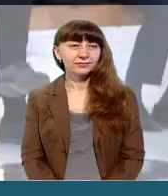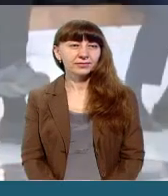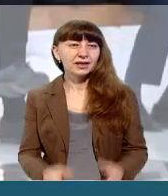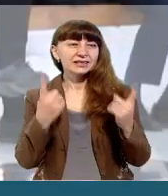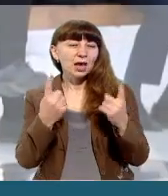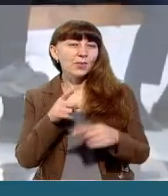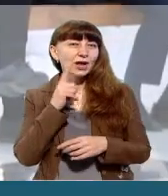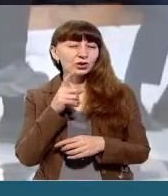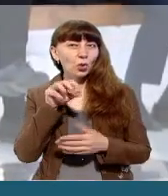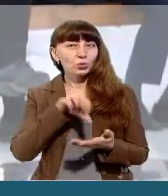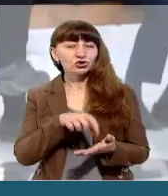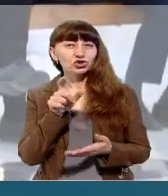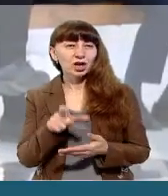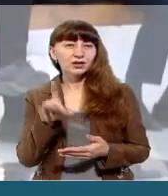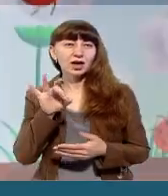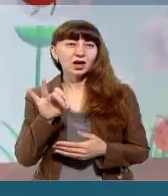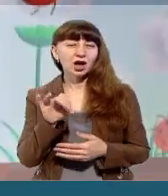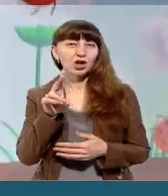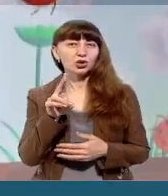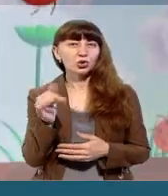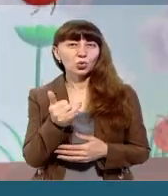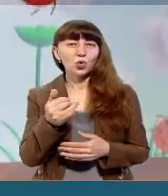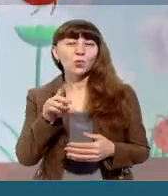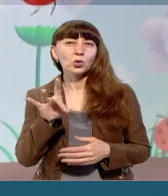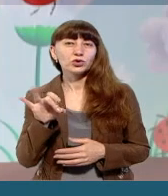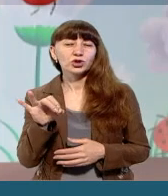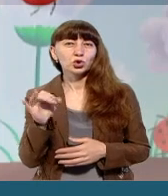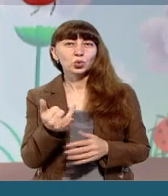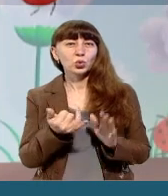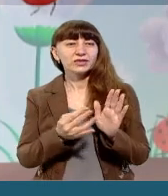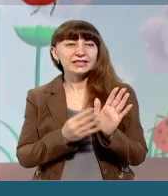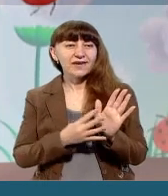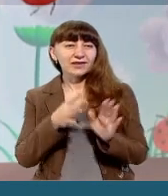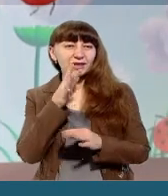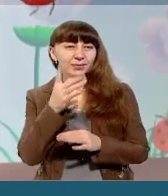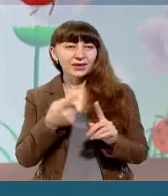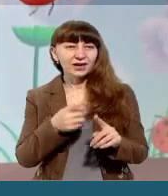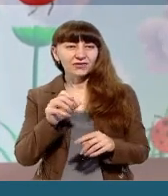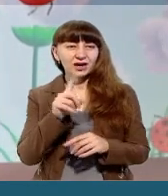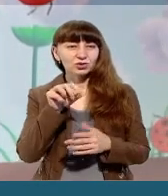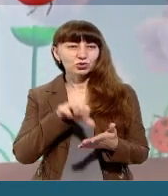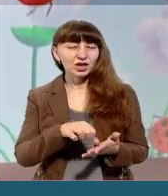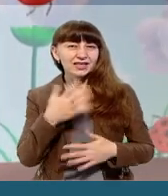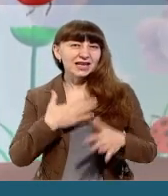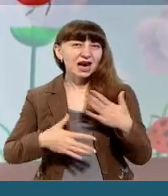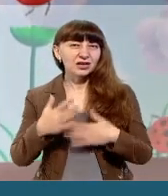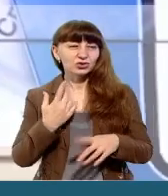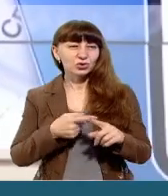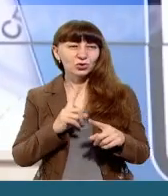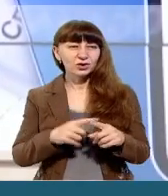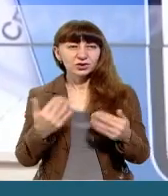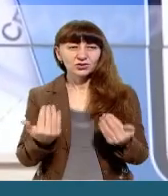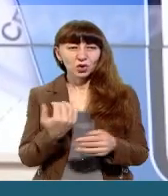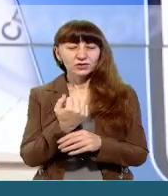самому юному участнику акции Дархан мусину 9 лет в мероприятии участвует впервые радости мальчика Нет предела ведь